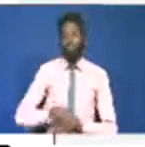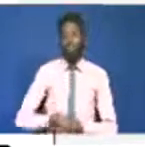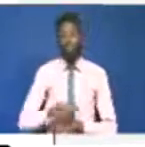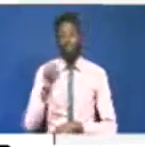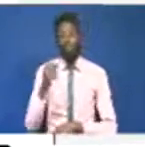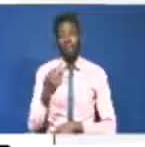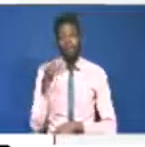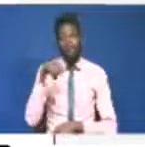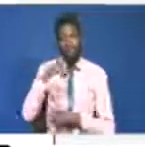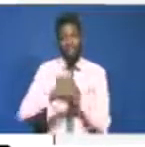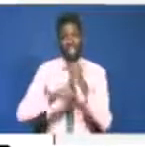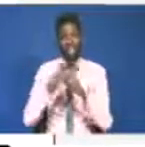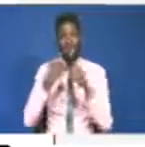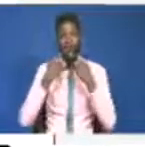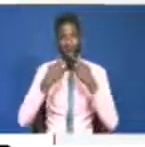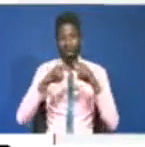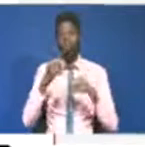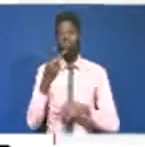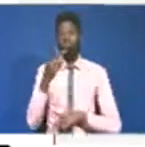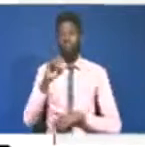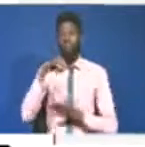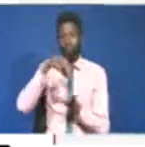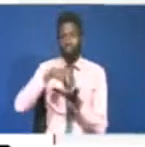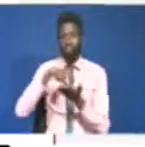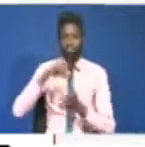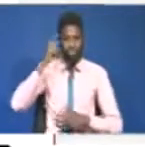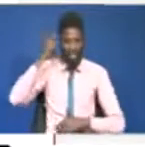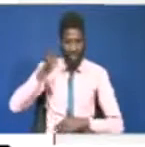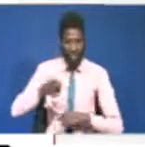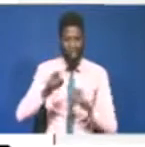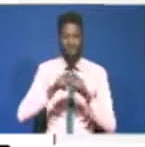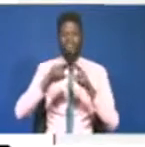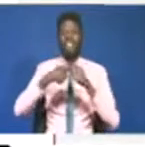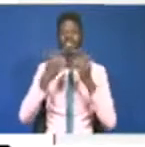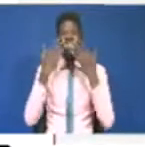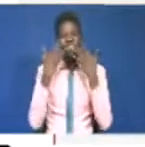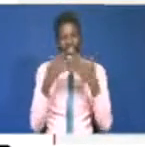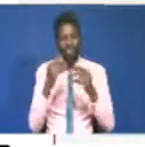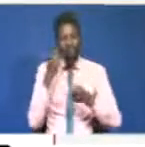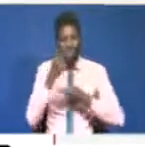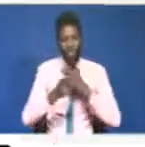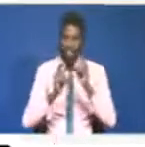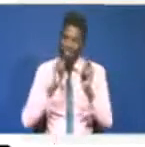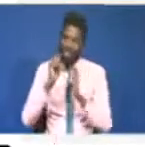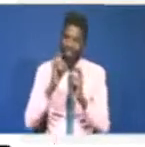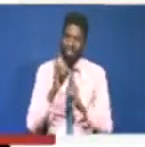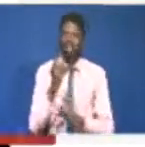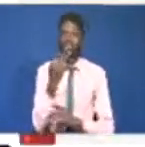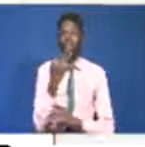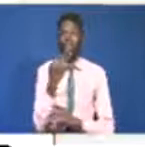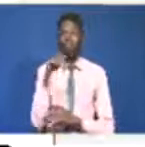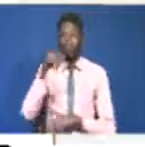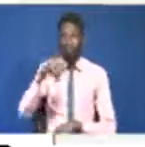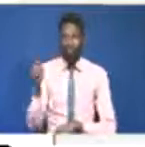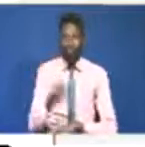huu ilitangaza nafasi 20 za majaji na ilikuwa imeanzisha shughuli ya kuwasaili tarehe 3 mwezi huu.